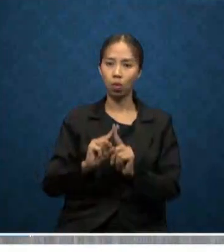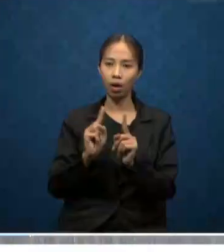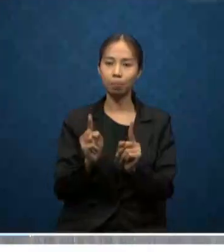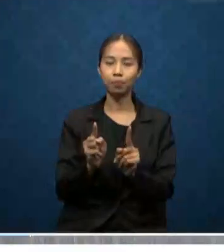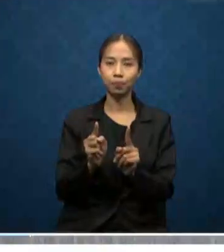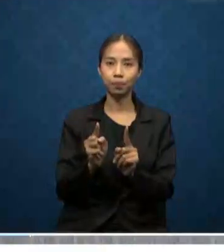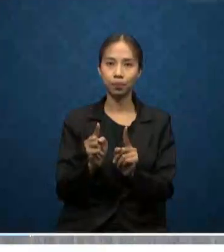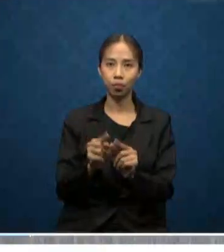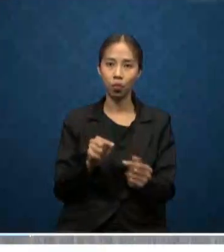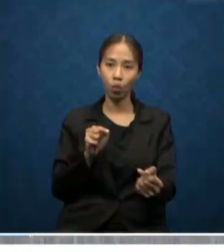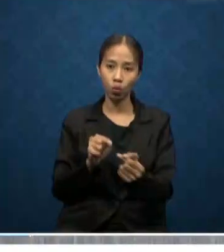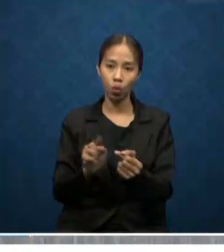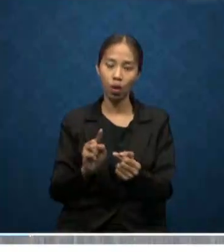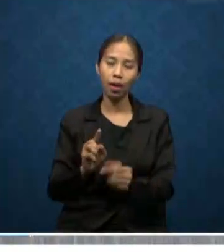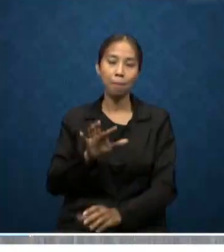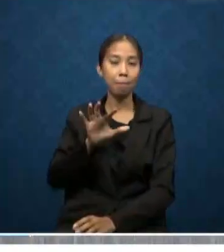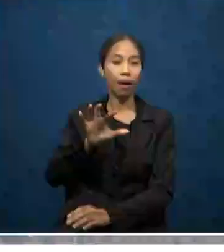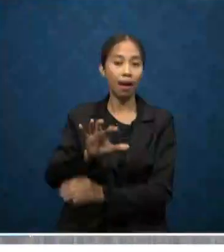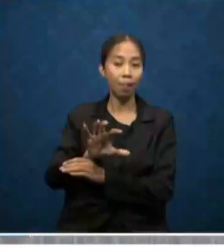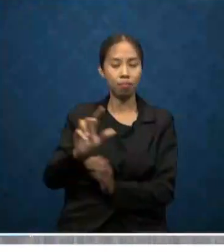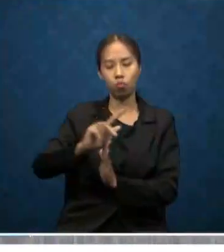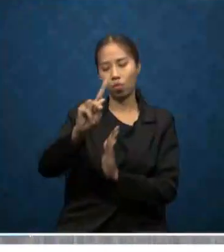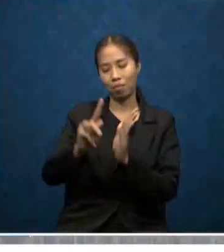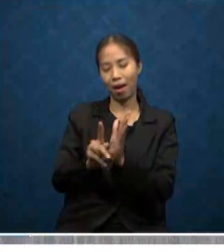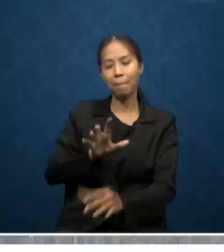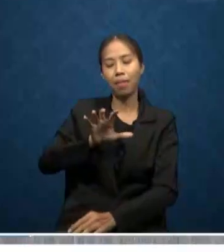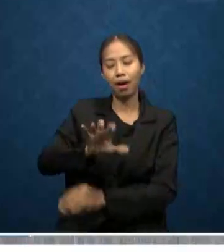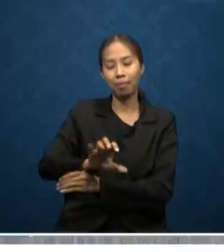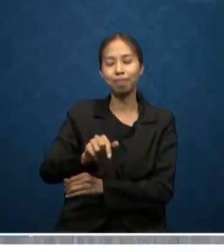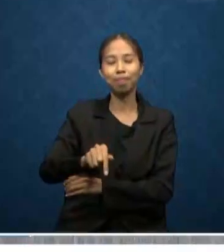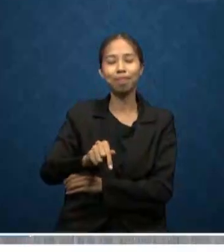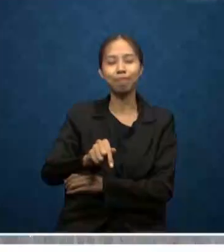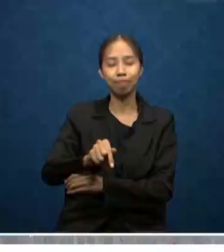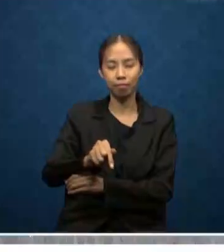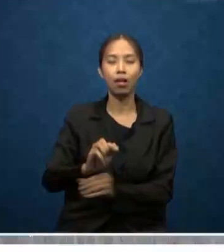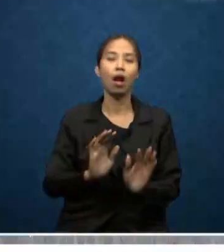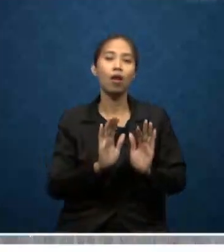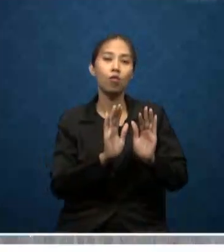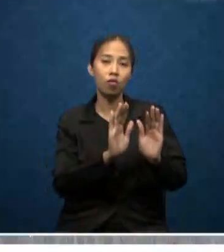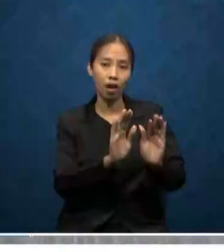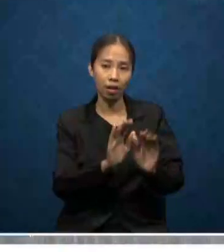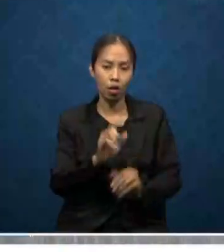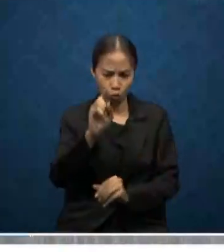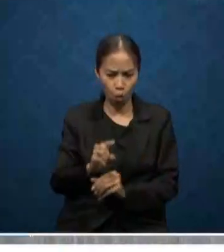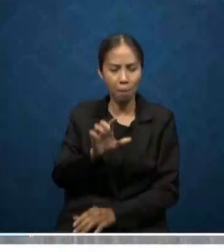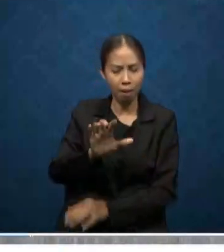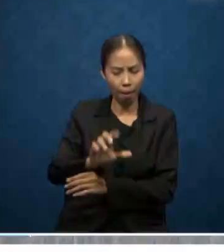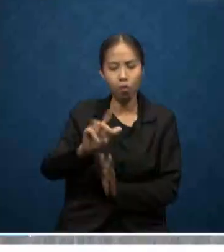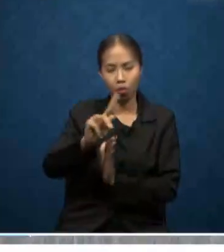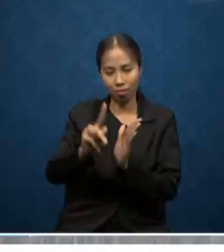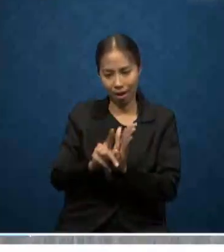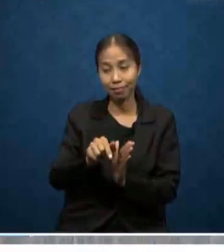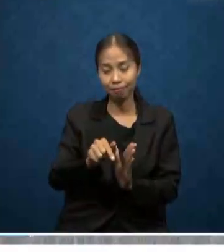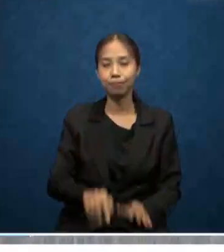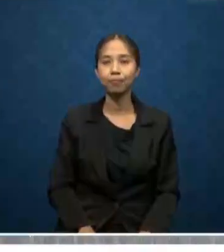ของการที่จะบังคับใช้กฎหมายนะครับก็อยากจะฝากในเรื่องของการบังคับใช้กฎหมาย